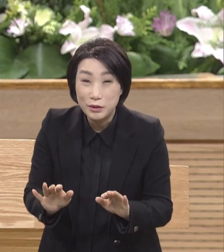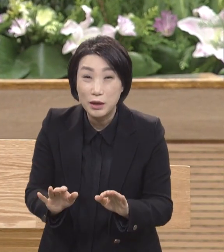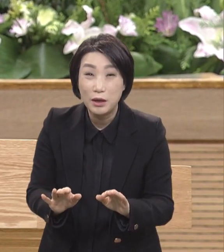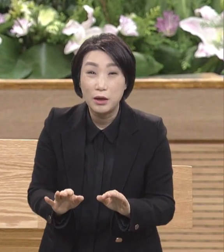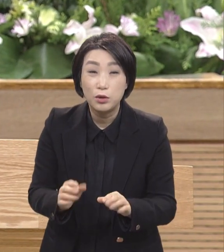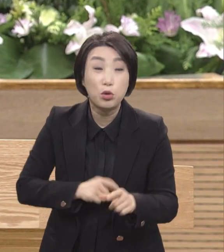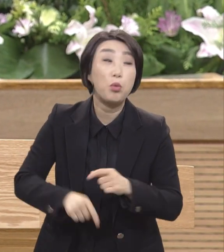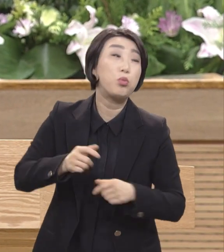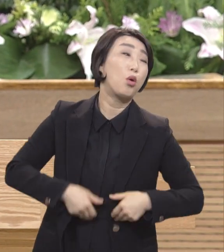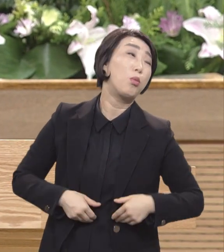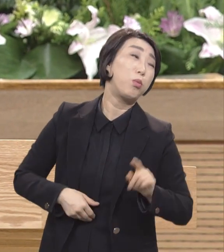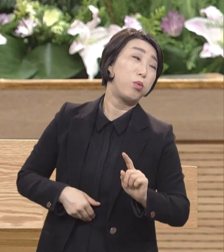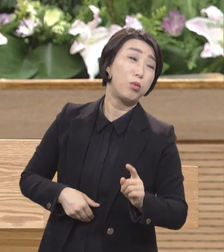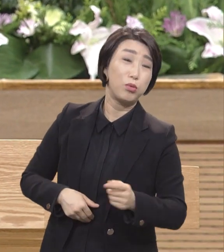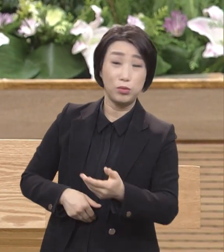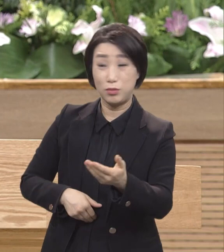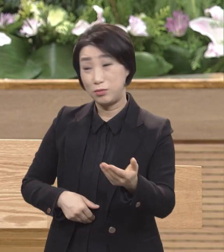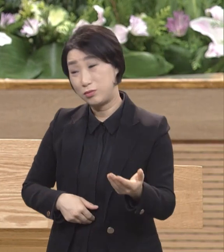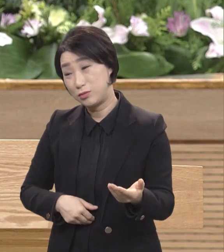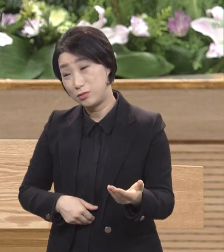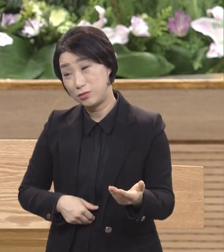뭐이 더 필요하니 그 말이오.